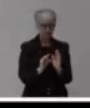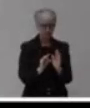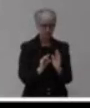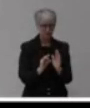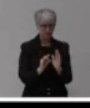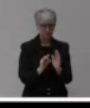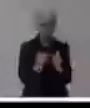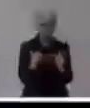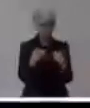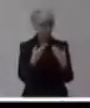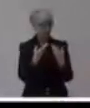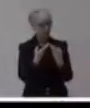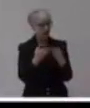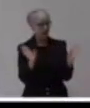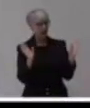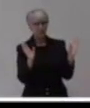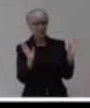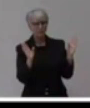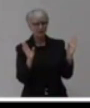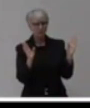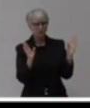con un'apertura, un accesso